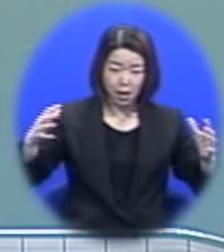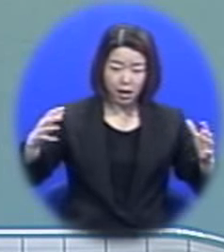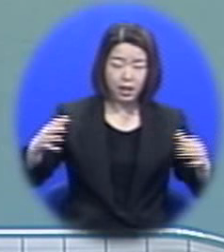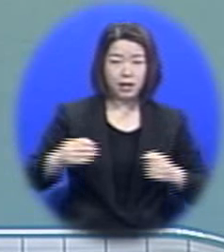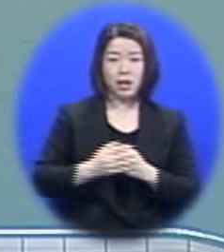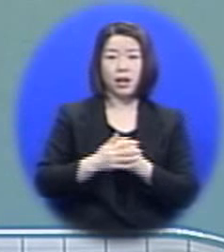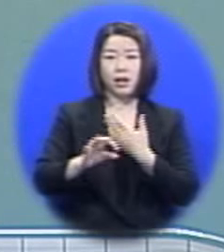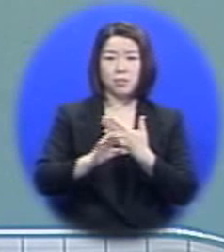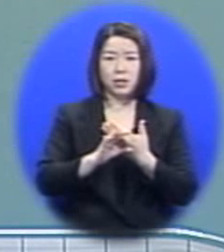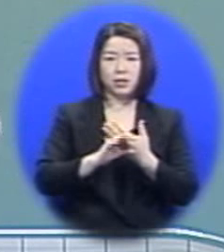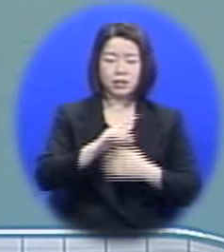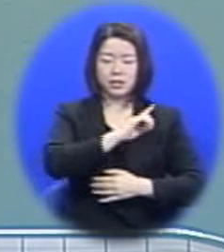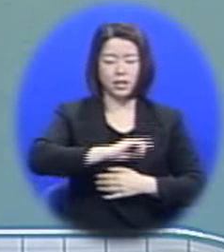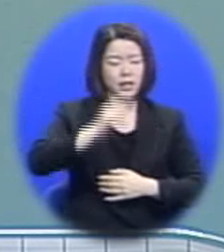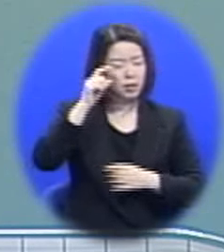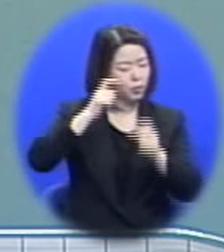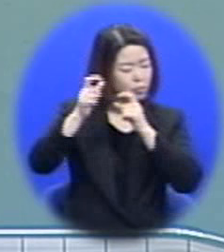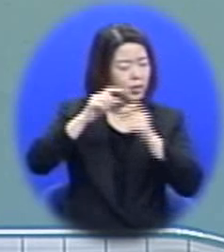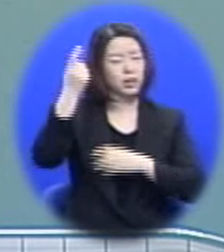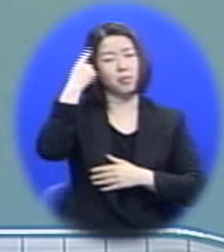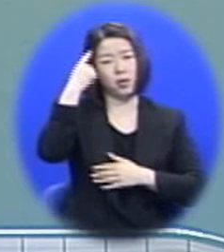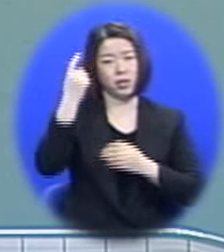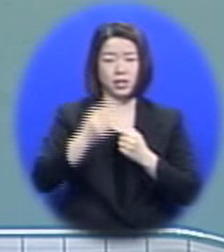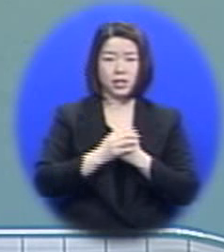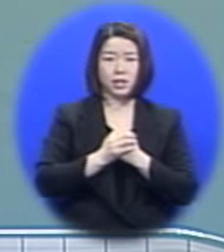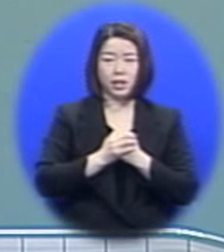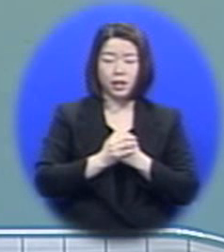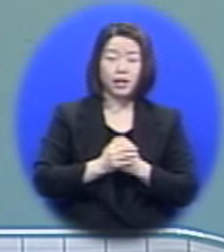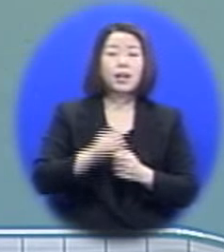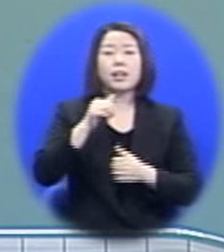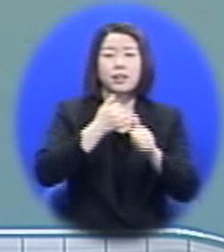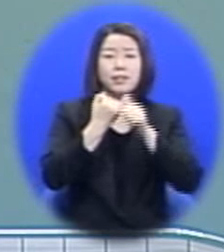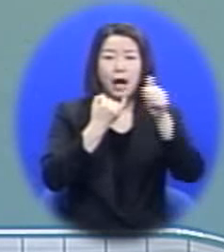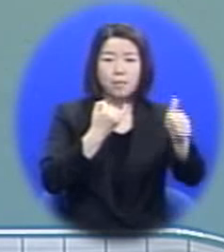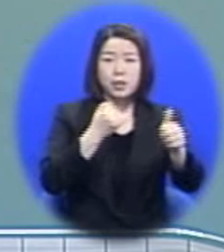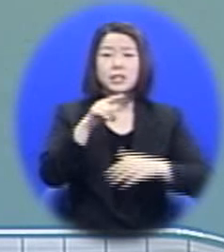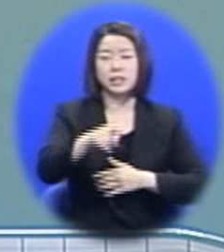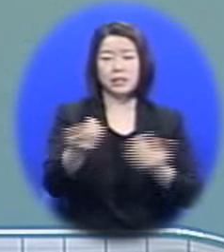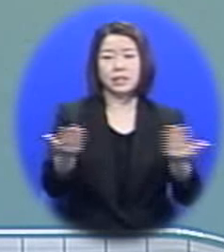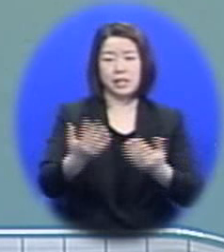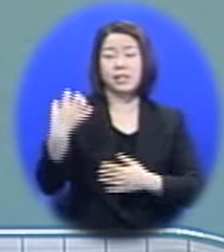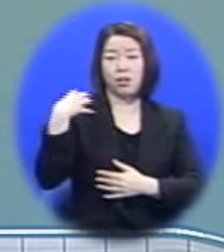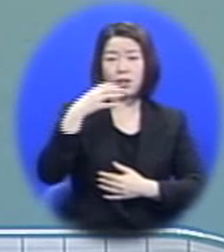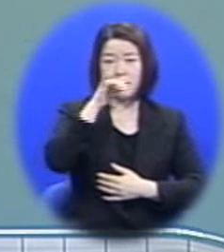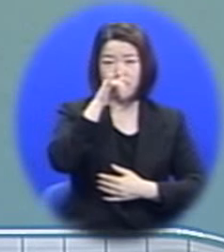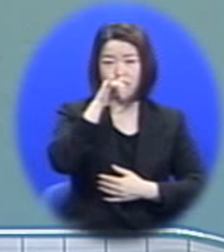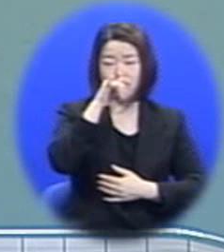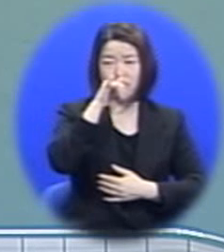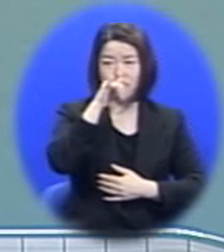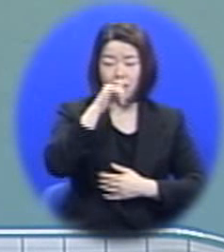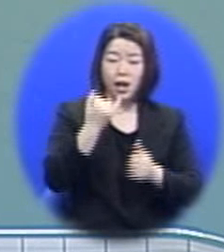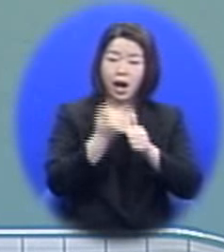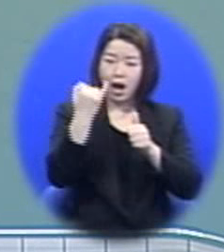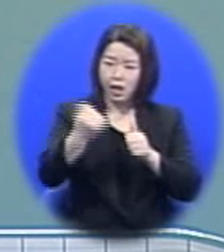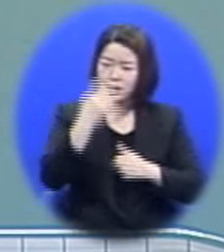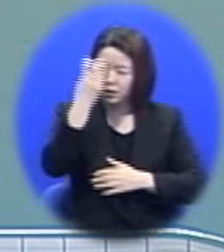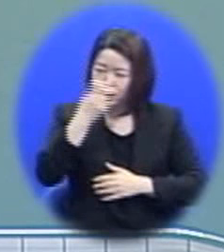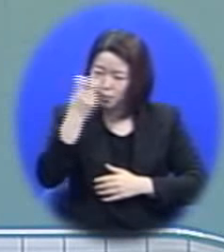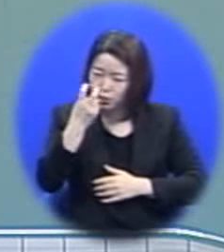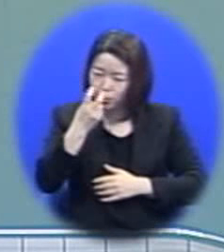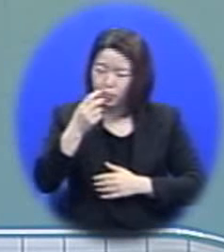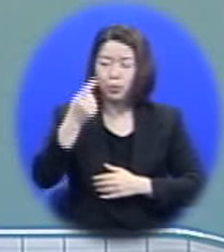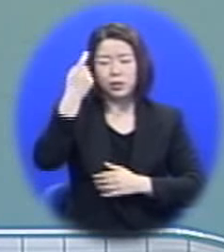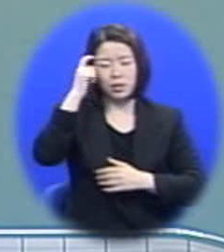아는 일입니다. 남편이 그 일을 하라는 거예요. 아내를 살피고 아내를 생각해 주고 그리고